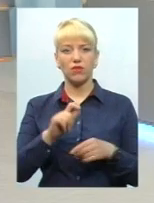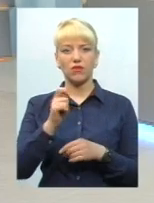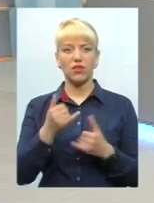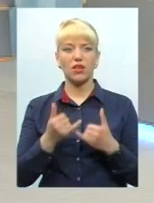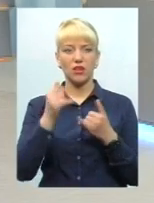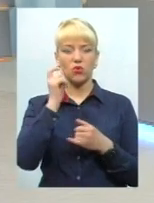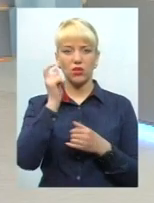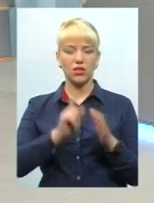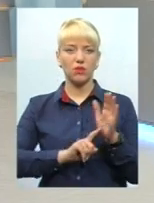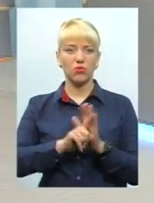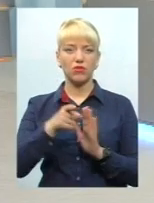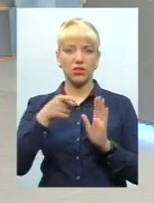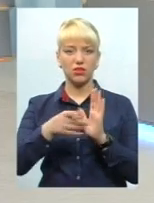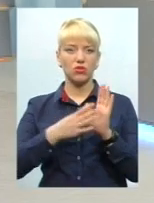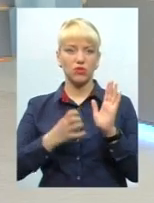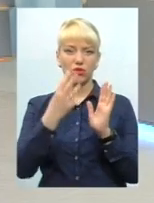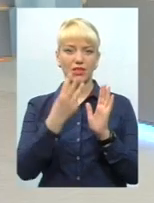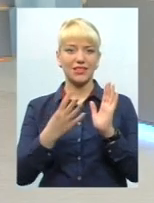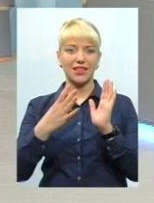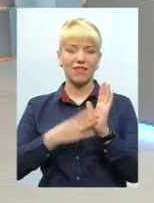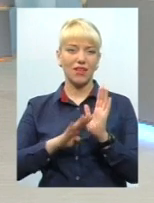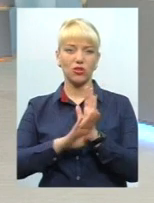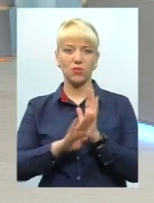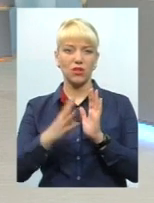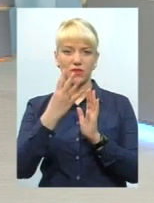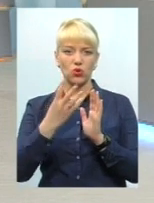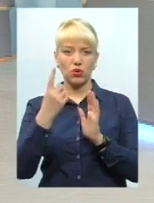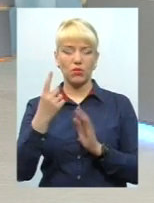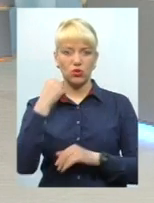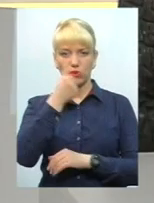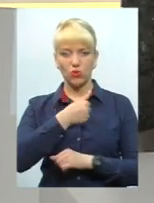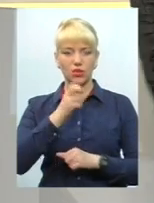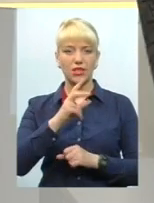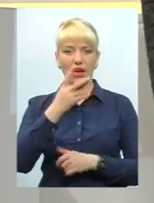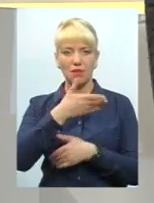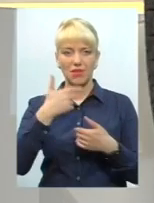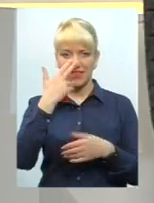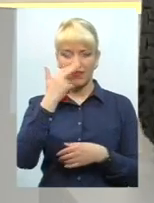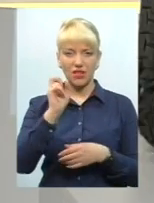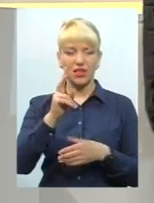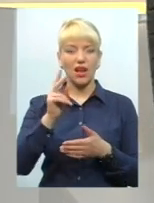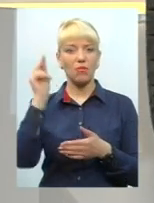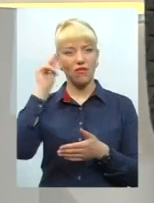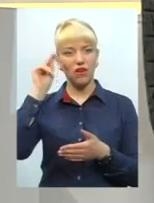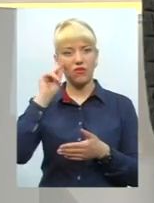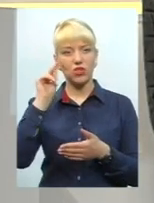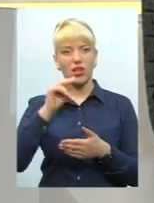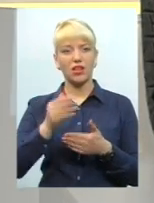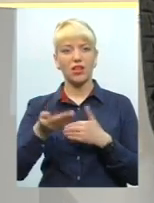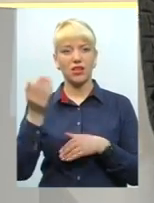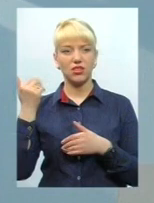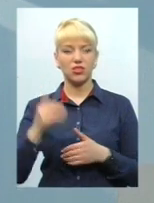України розпочалася в 39-му році, а не в 41-му, як ми звикли, як ми вивчали раніше, я, зокрема, в